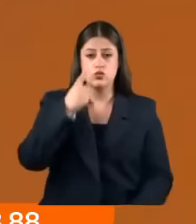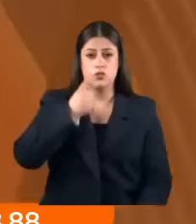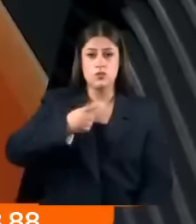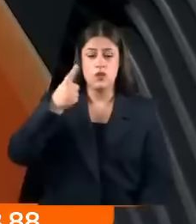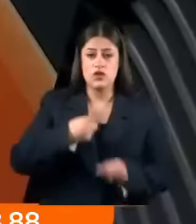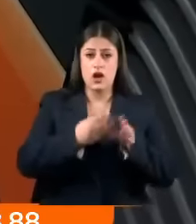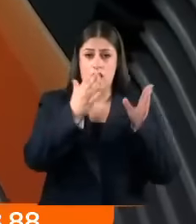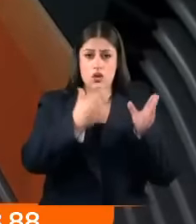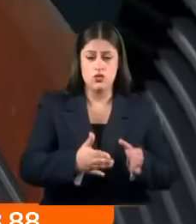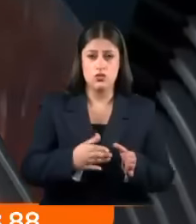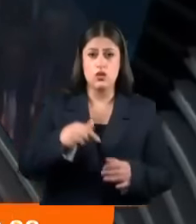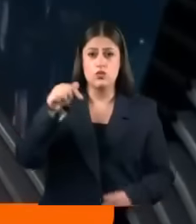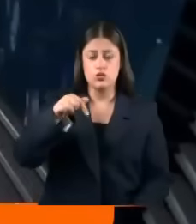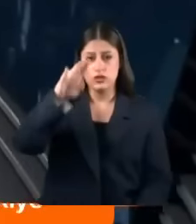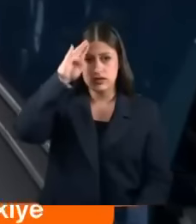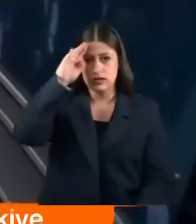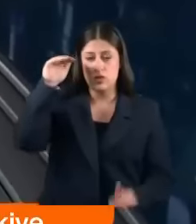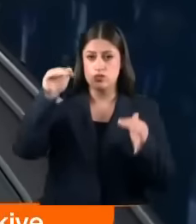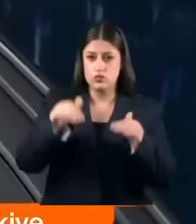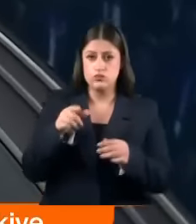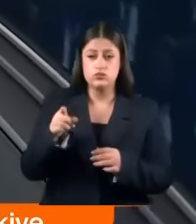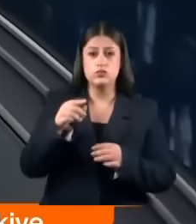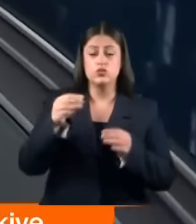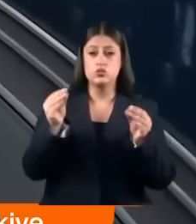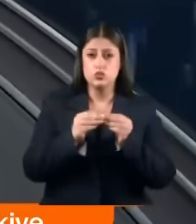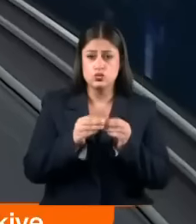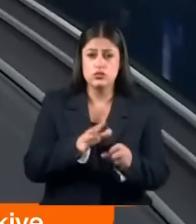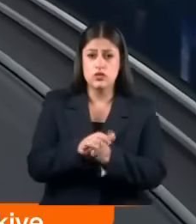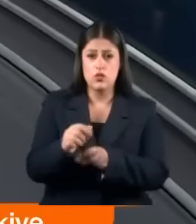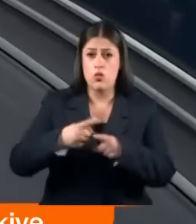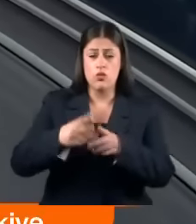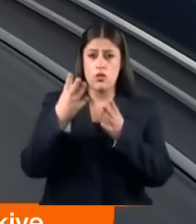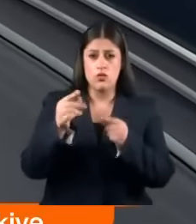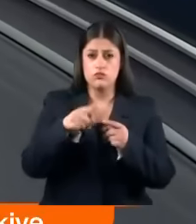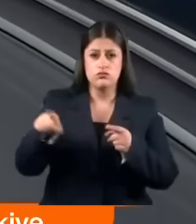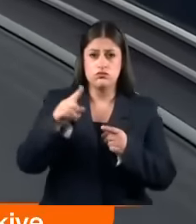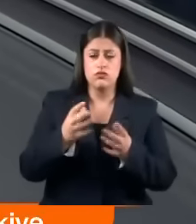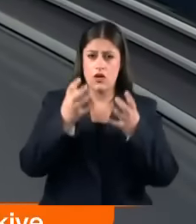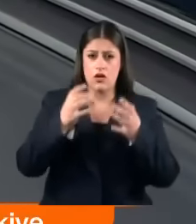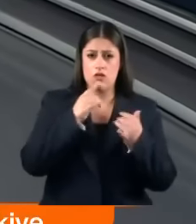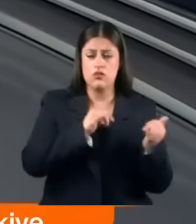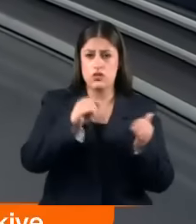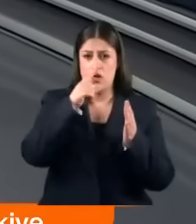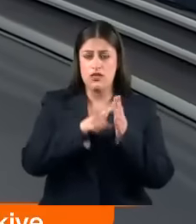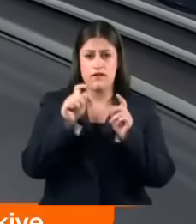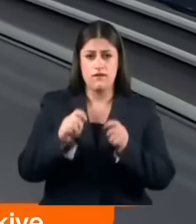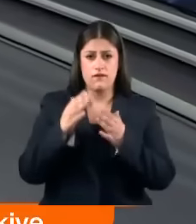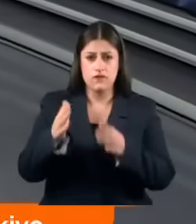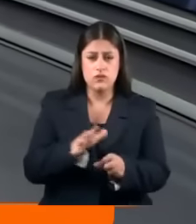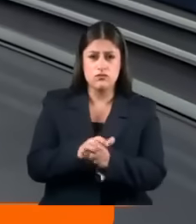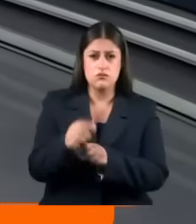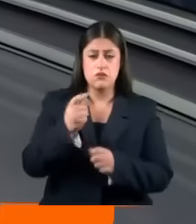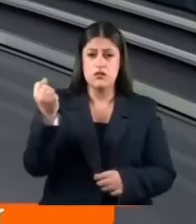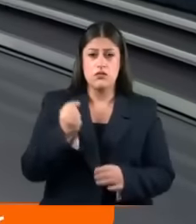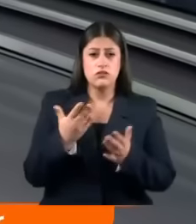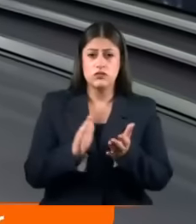Cumhurbaşkanı Recep Tayyip Erdoğan bugün İstanbul'daydı ve suça, katliama ortak olanları sert sözlerle hedef aldı. Soykırımcı bir katilin